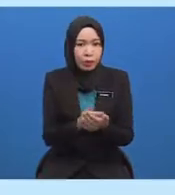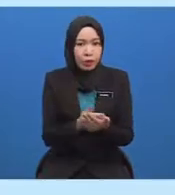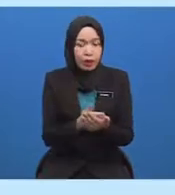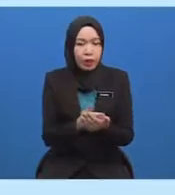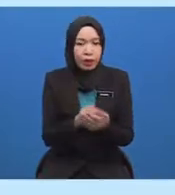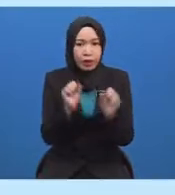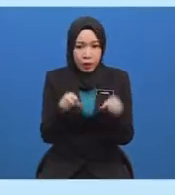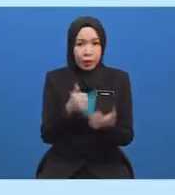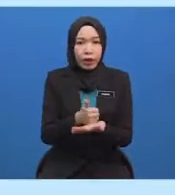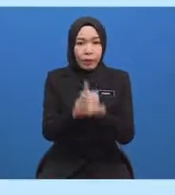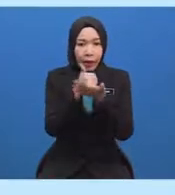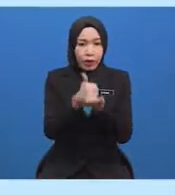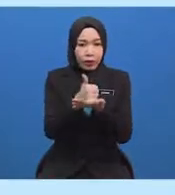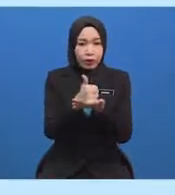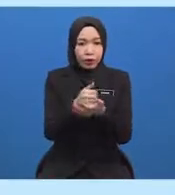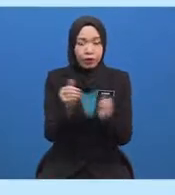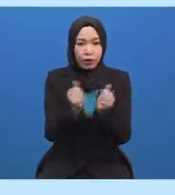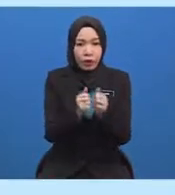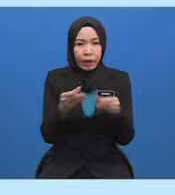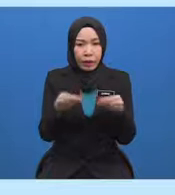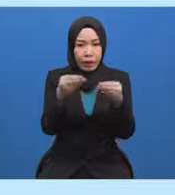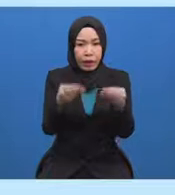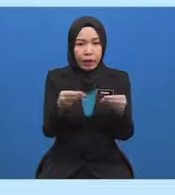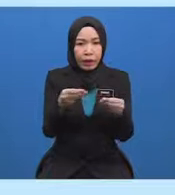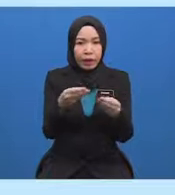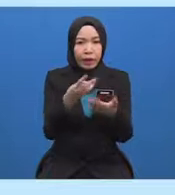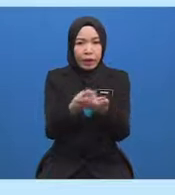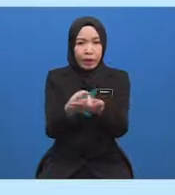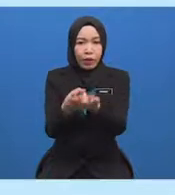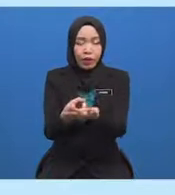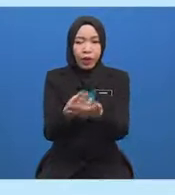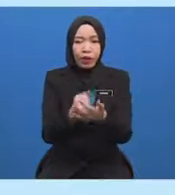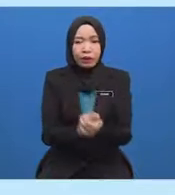mangsa tanah runtuh atau aliran lumpur